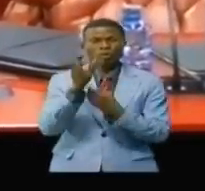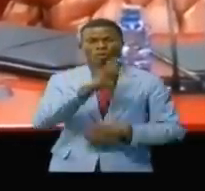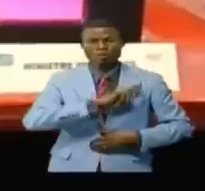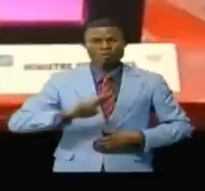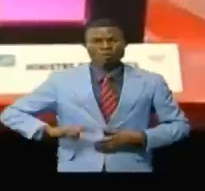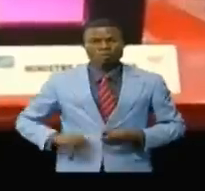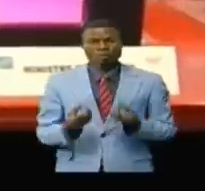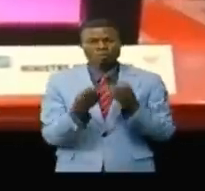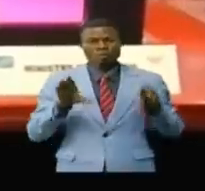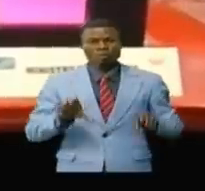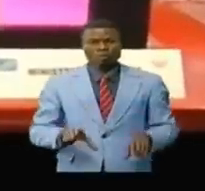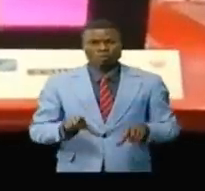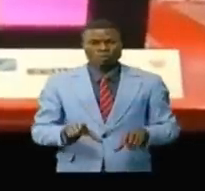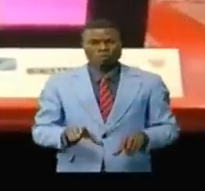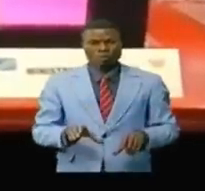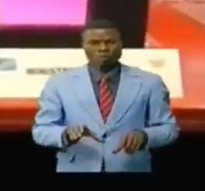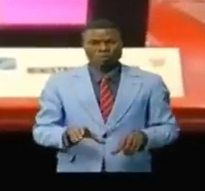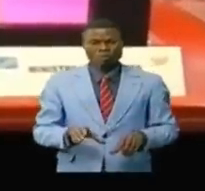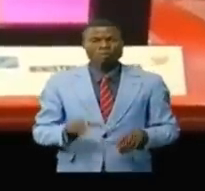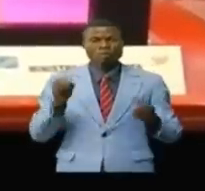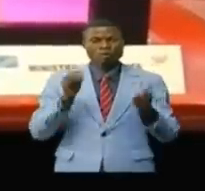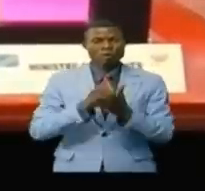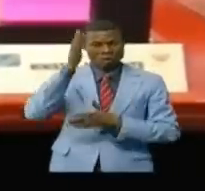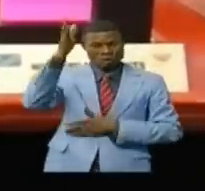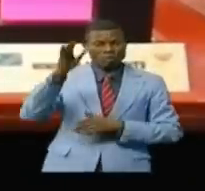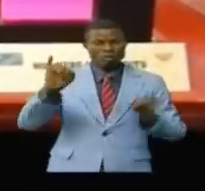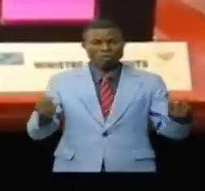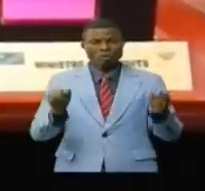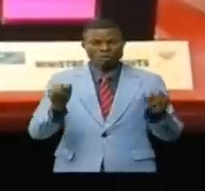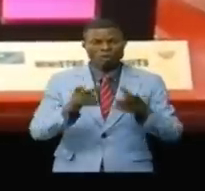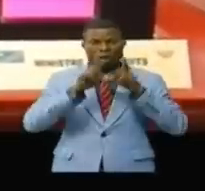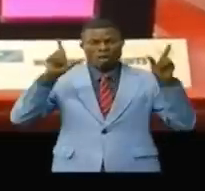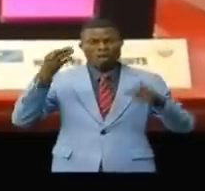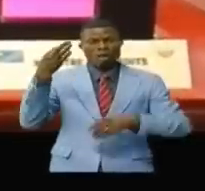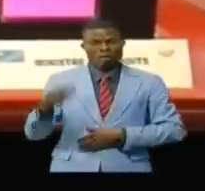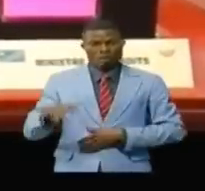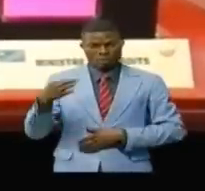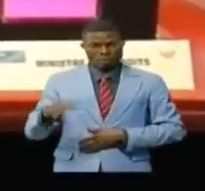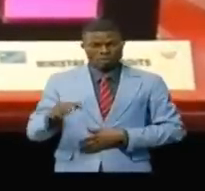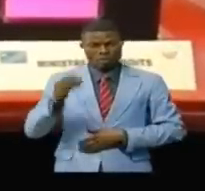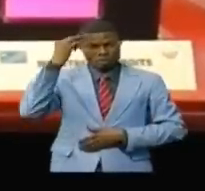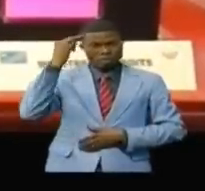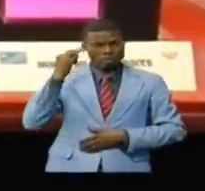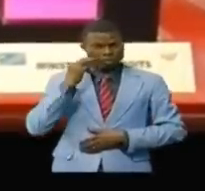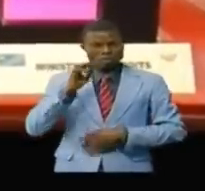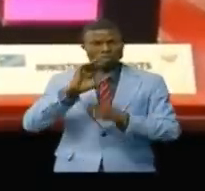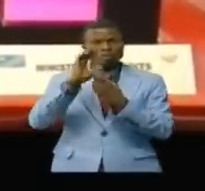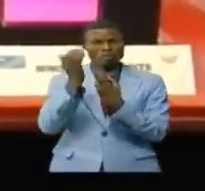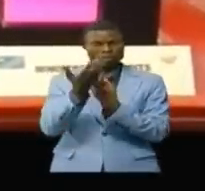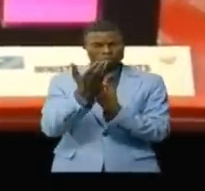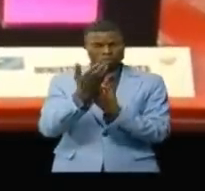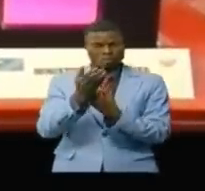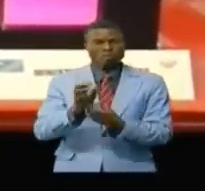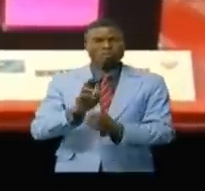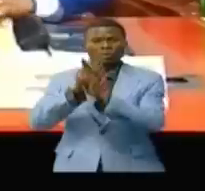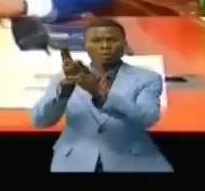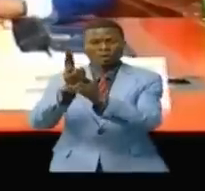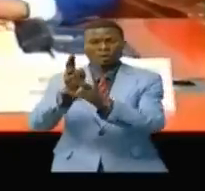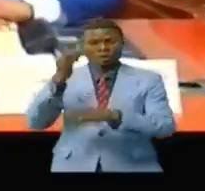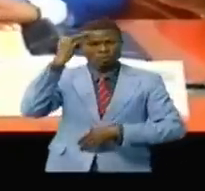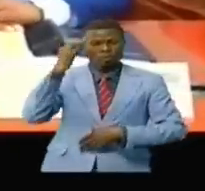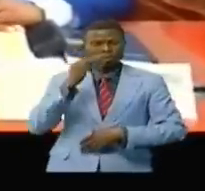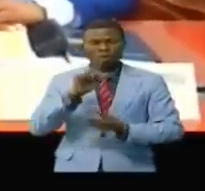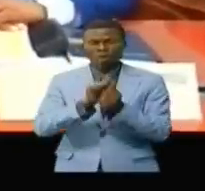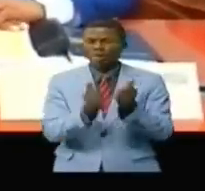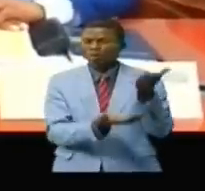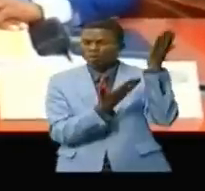République démocratique du Congo lors des prochains Jeux de la francophonie, la ministre de la Culture a présenté au Conseil les grandes lignes de